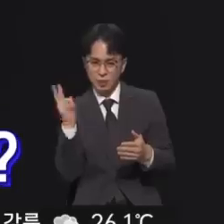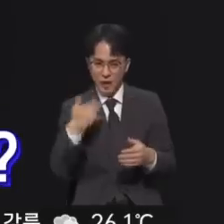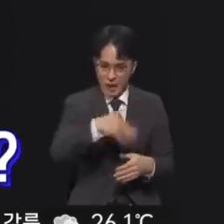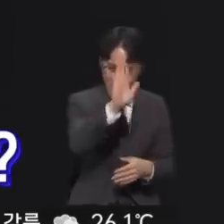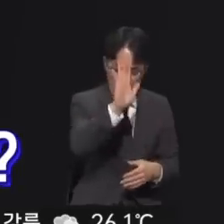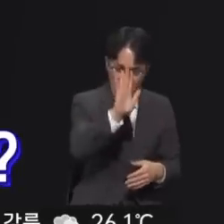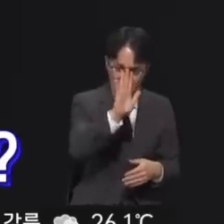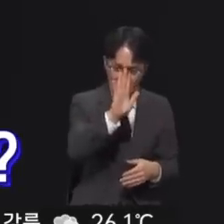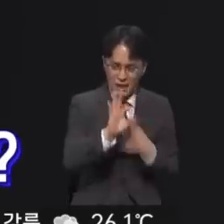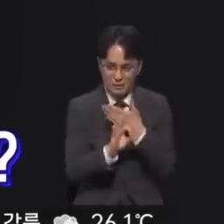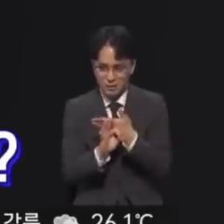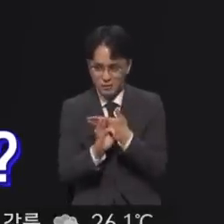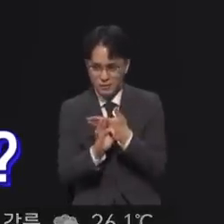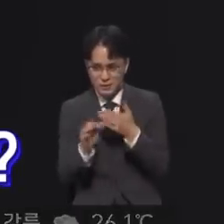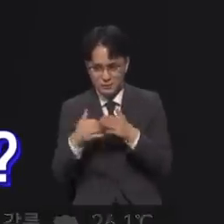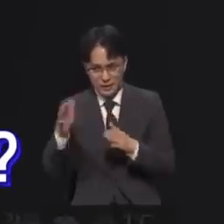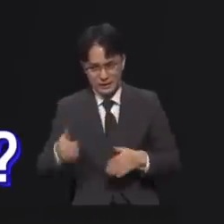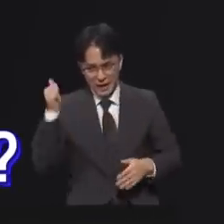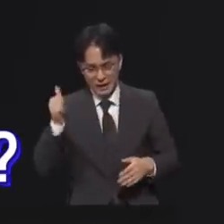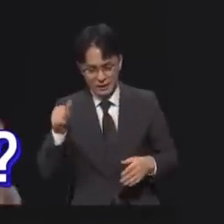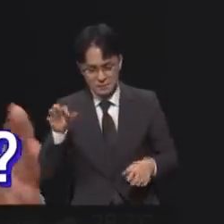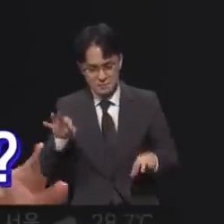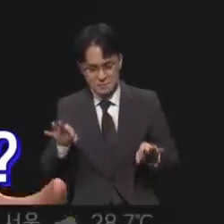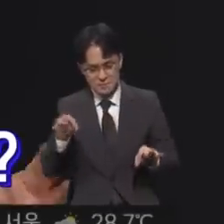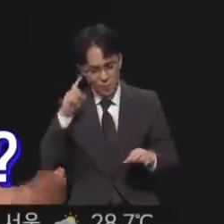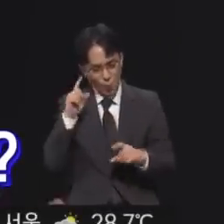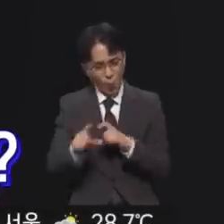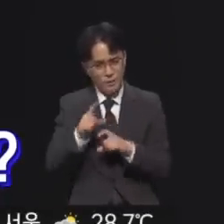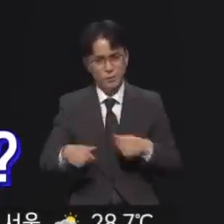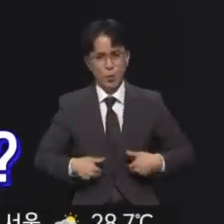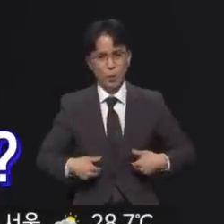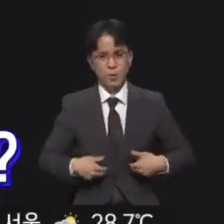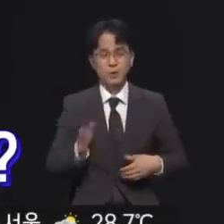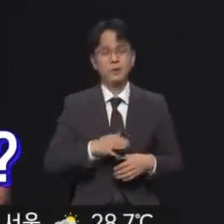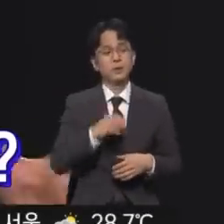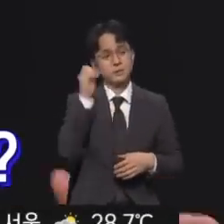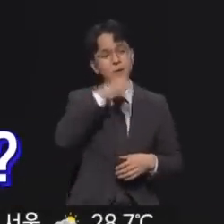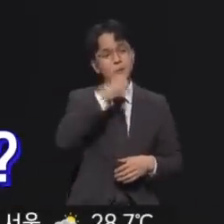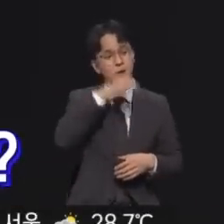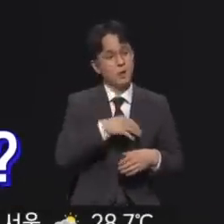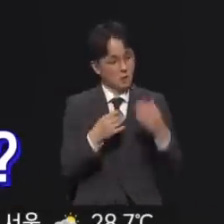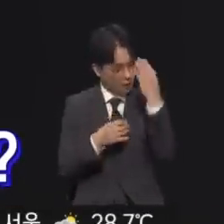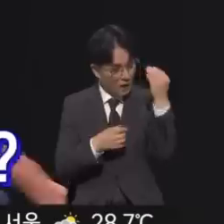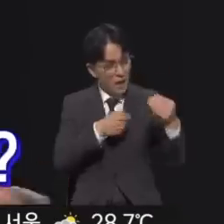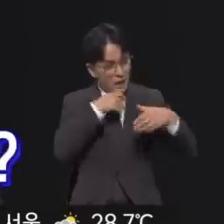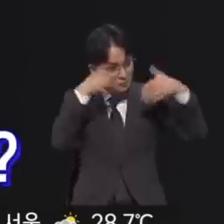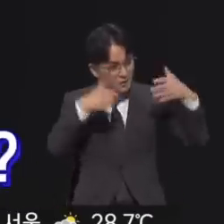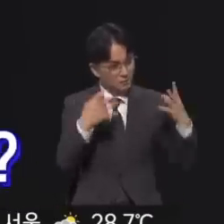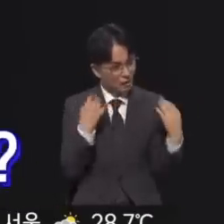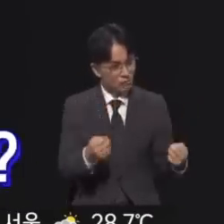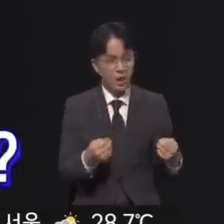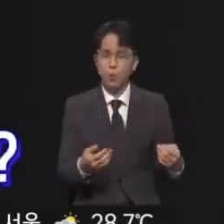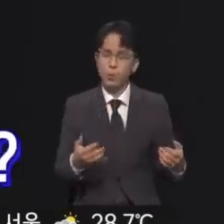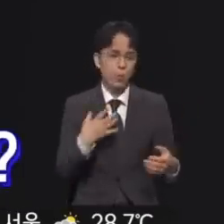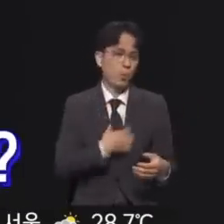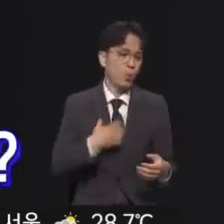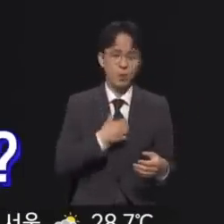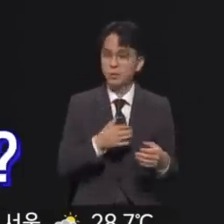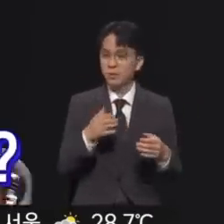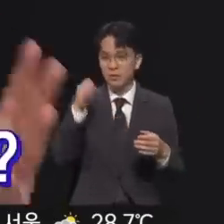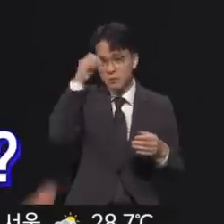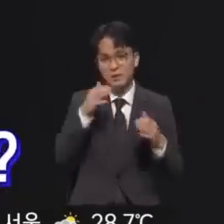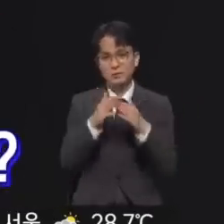앉아서 전화하고 보고 받는 거 하고 어디 공공 장소에 가서 또는 많은 그 갈 관계자들이 모이는 자리에서